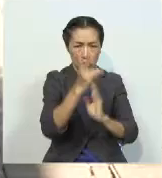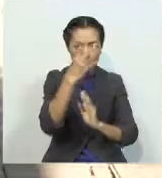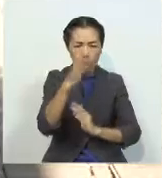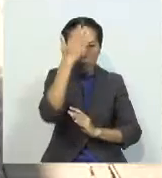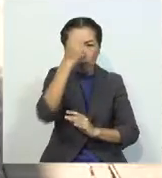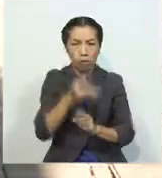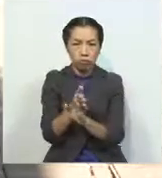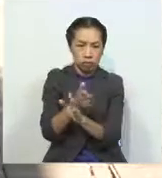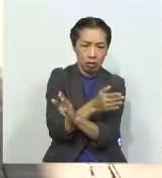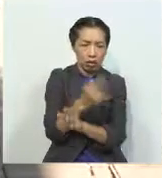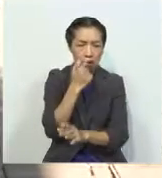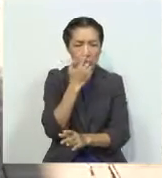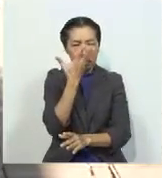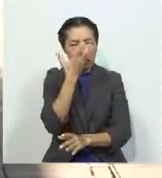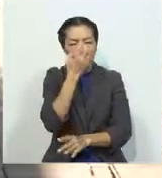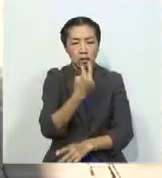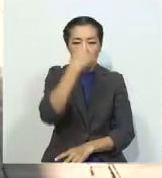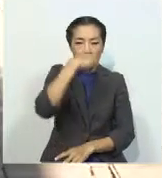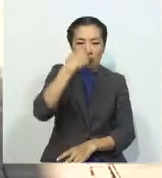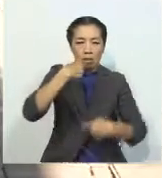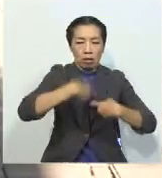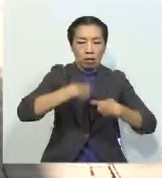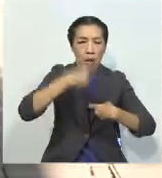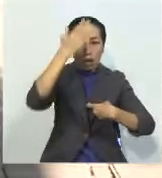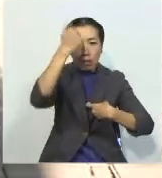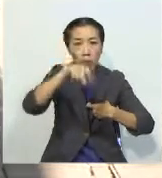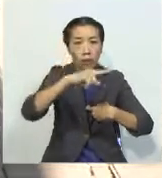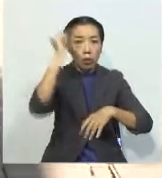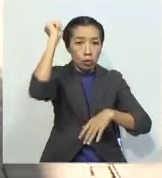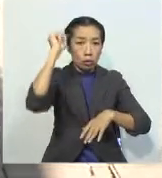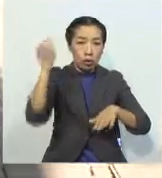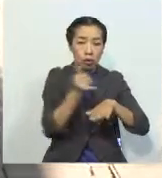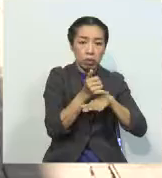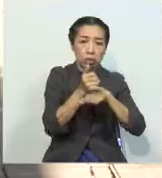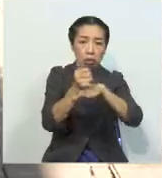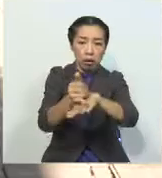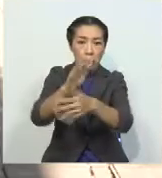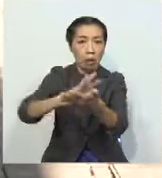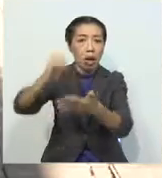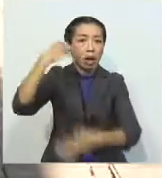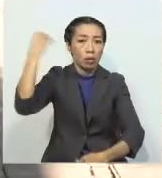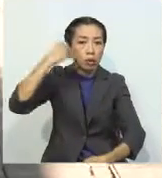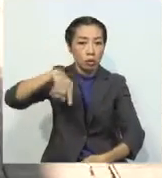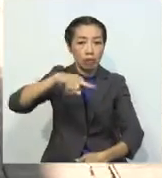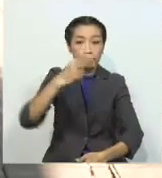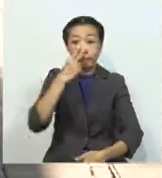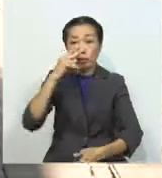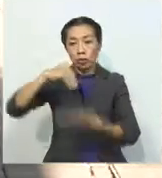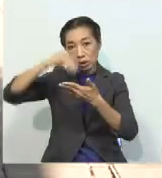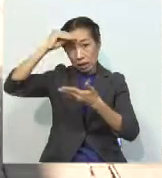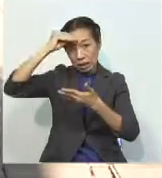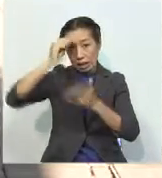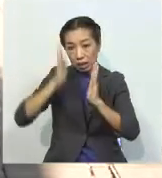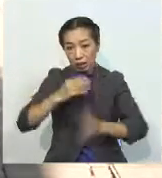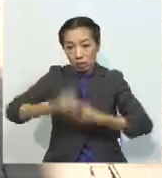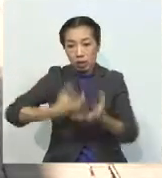เริ่มมีอาการแสบจมูกแล้วก็หายใจติดขัดเพราะต้องเดินทางด้วยรถโดยสารไปมหาวิทยาลัยเป็นประจำลองฟังเสียง